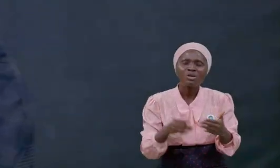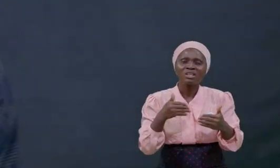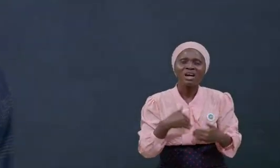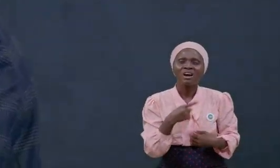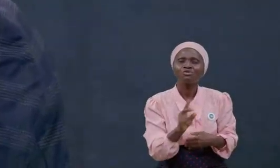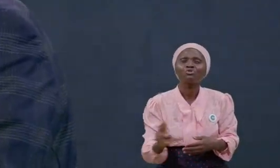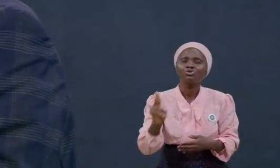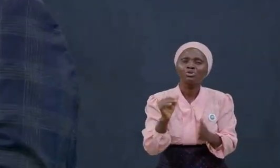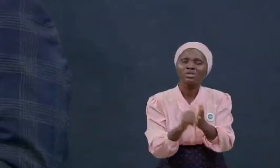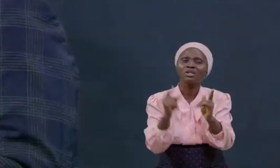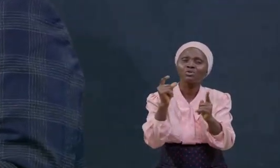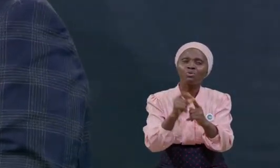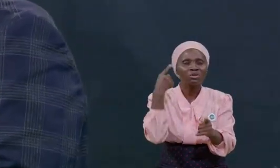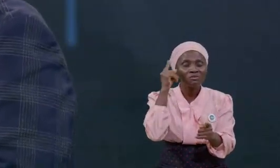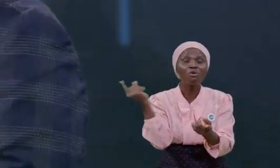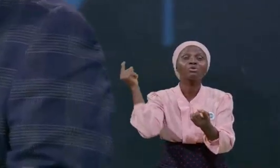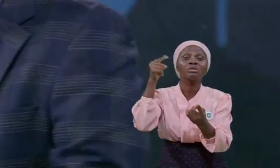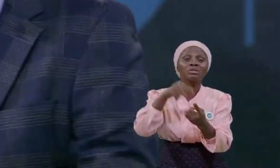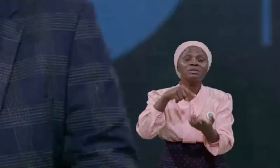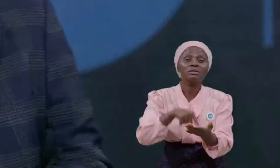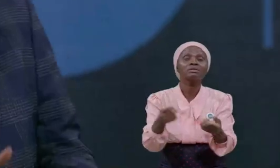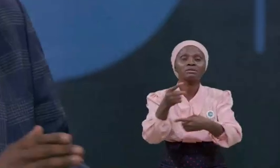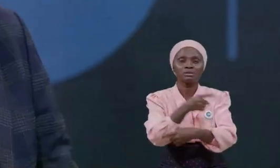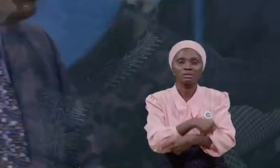Ils suivent leur premier usage.